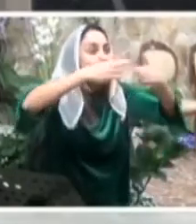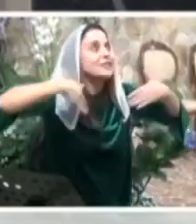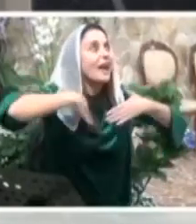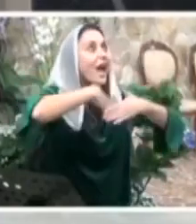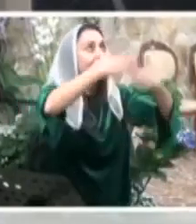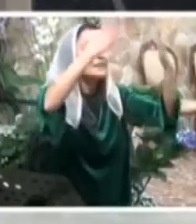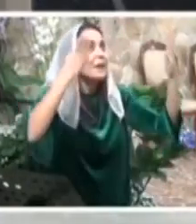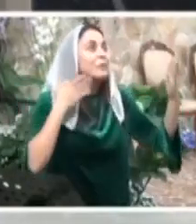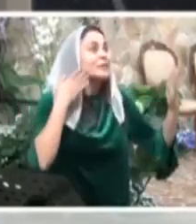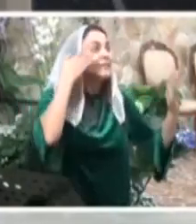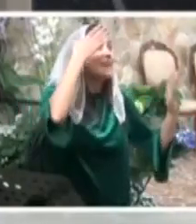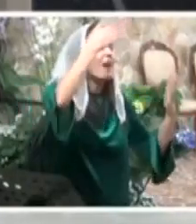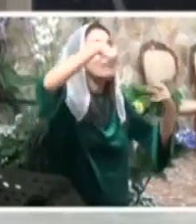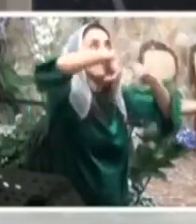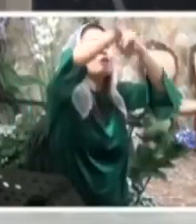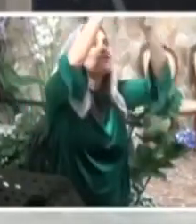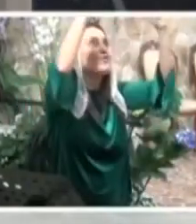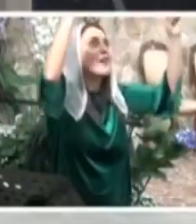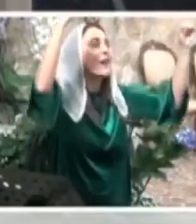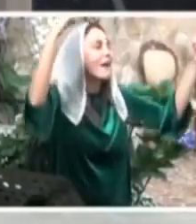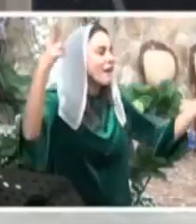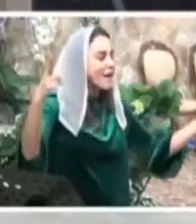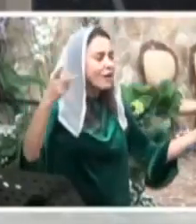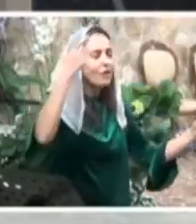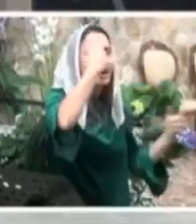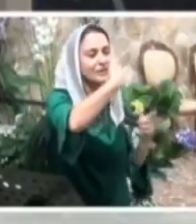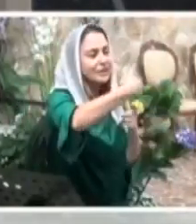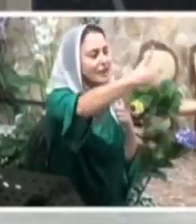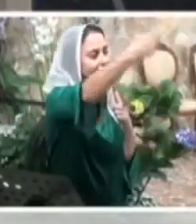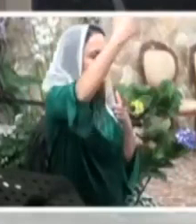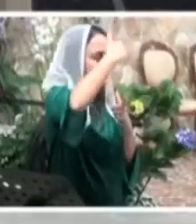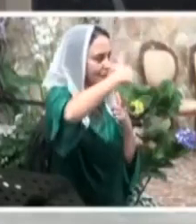porta ed entrare nell'eternità.